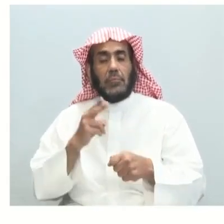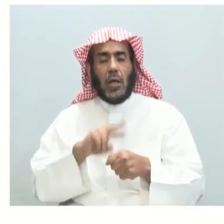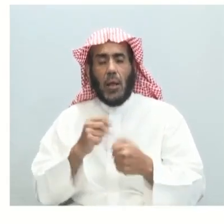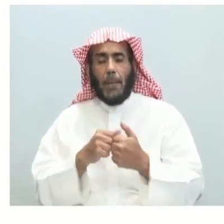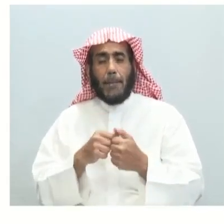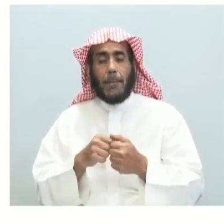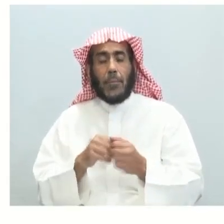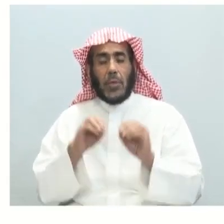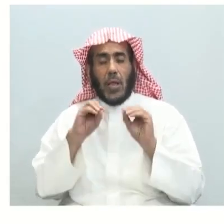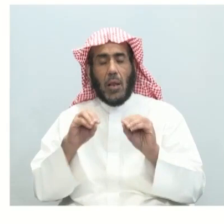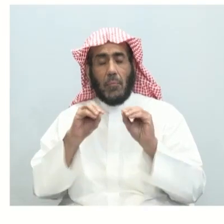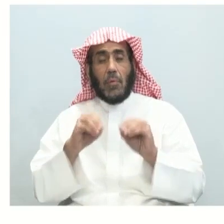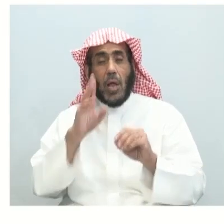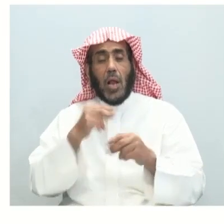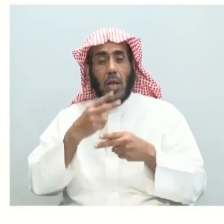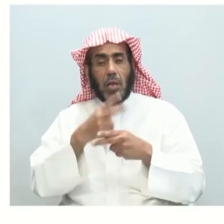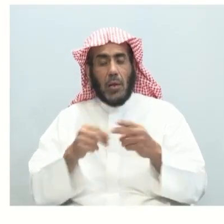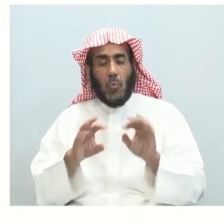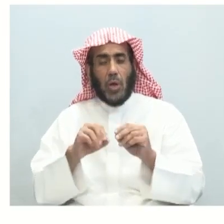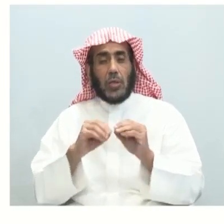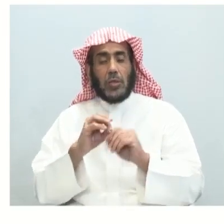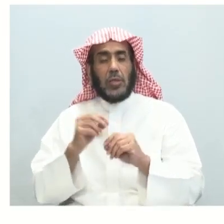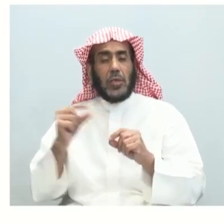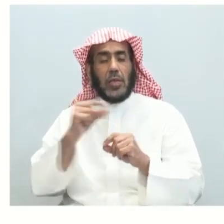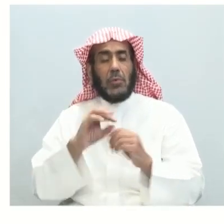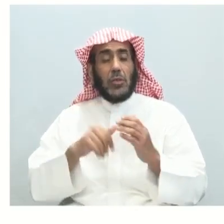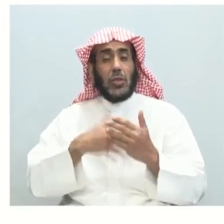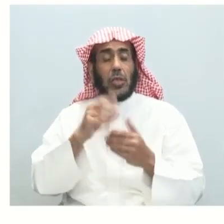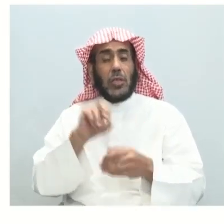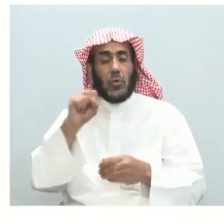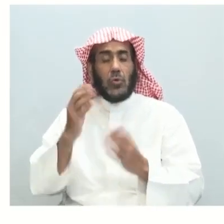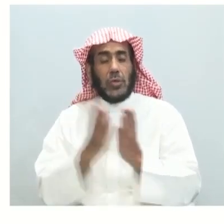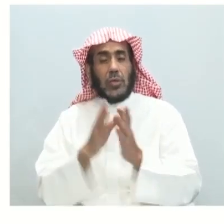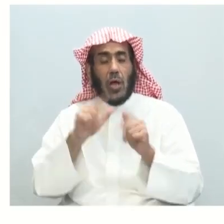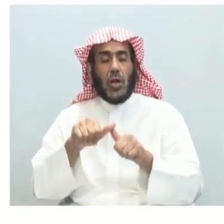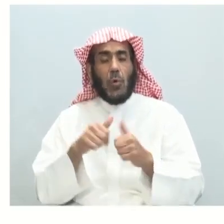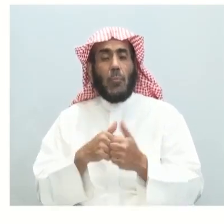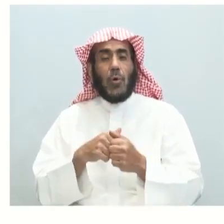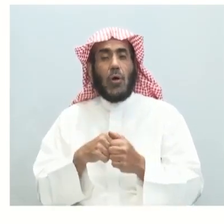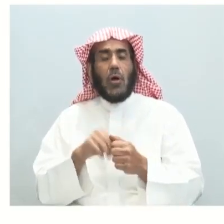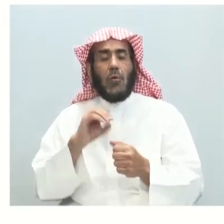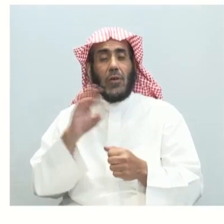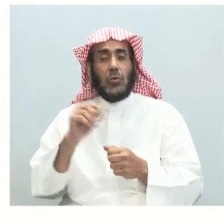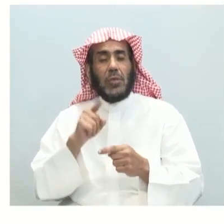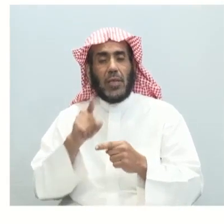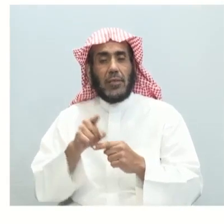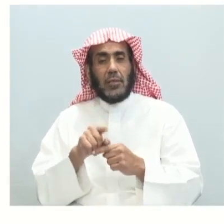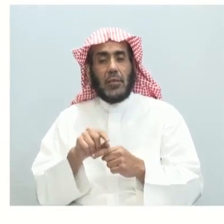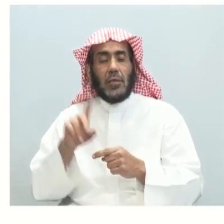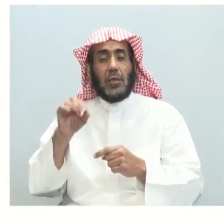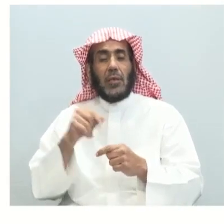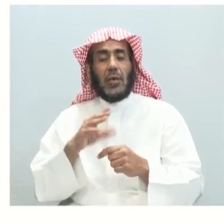ماذا او تعلمنا الاعراب وكانت لدينا كلمه جديده تخصي اليوم فجمله كانت